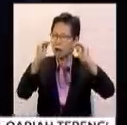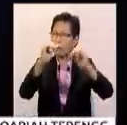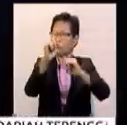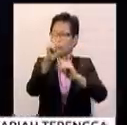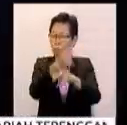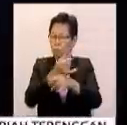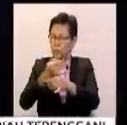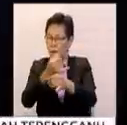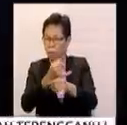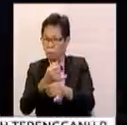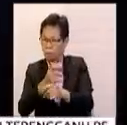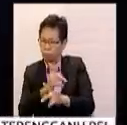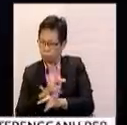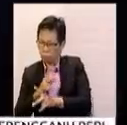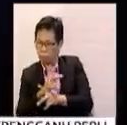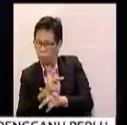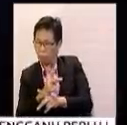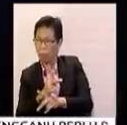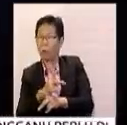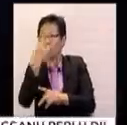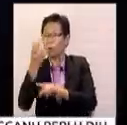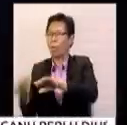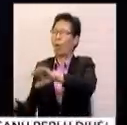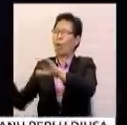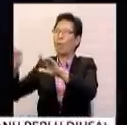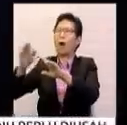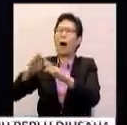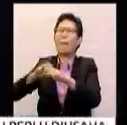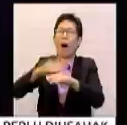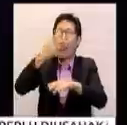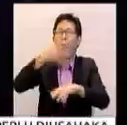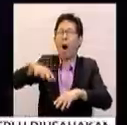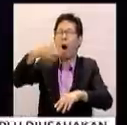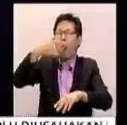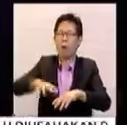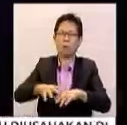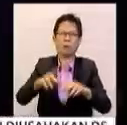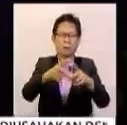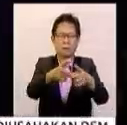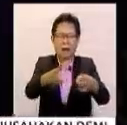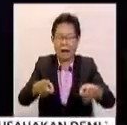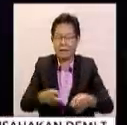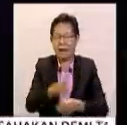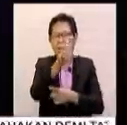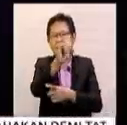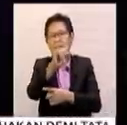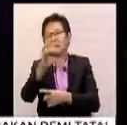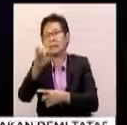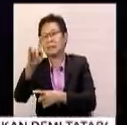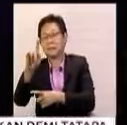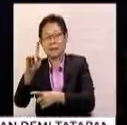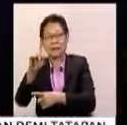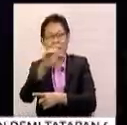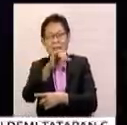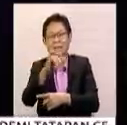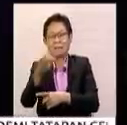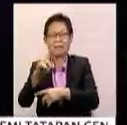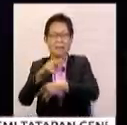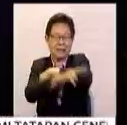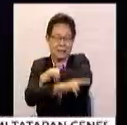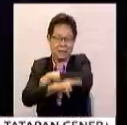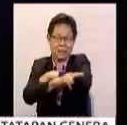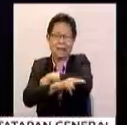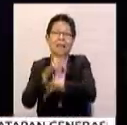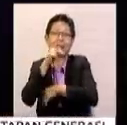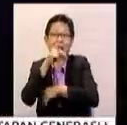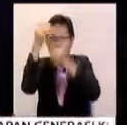berjaga-jaga bagi menghadapi gelombang haba daerah berkenaan adalah daerah sik di bahagian pedalaman Negeri Kedah untuk makluman